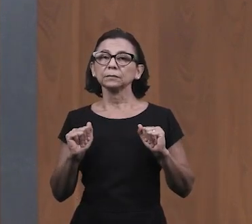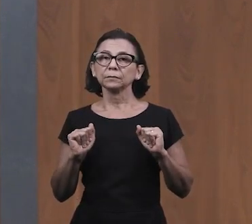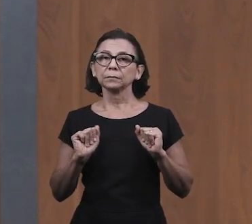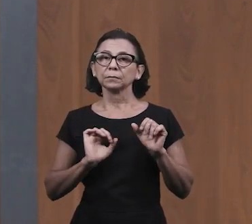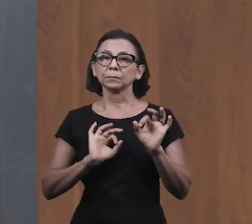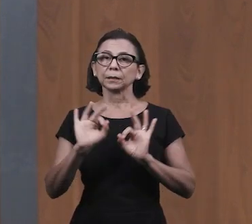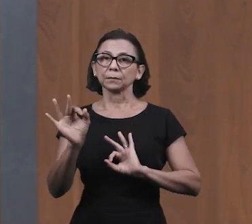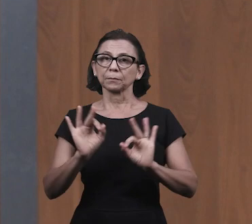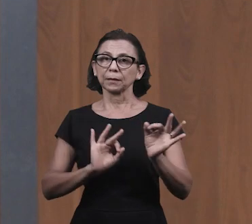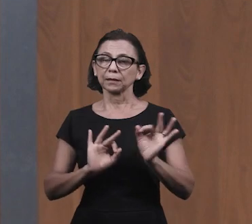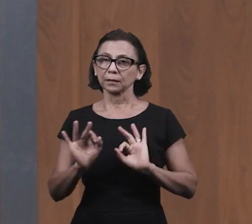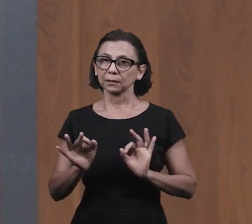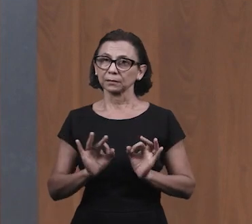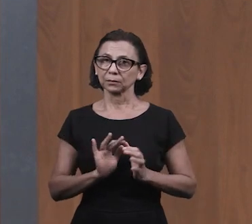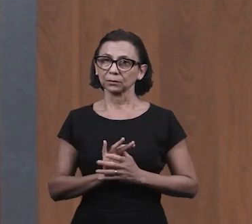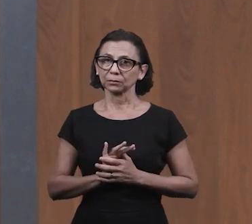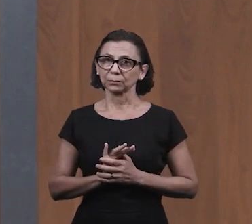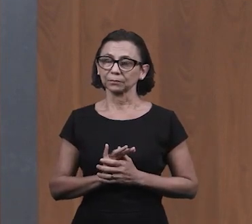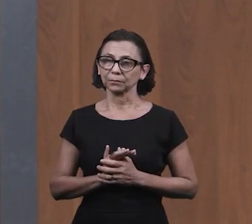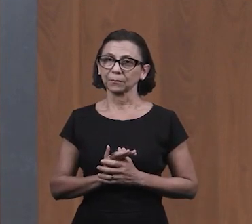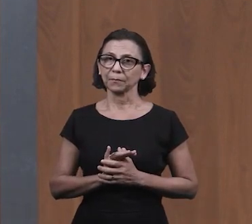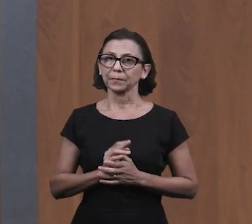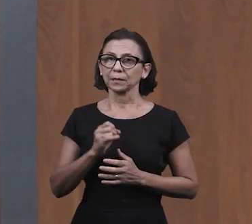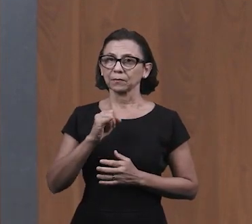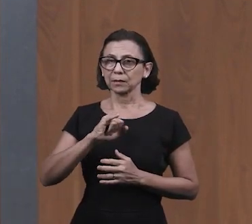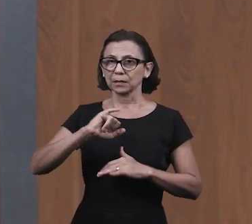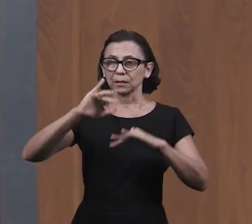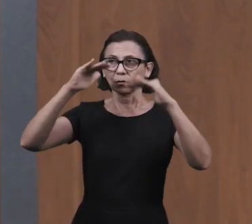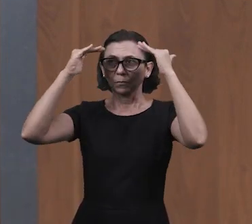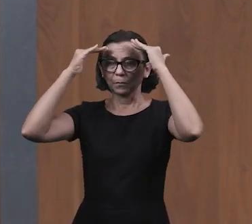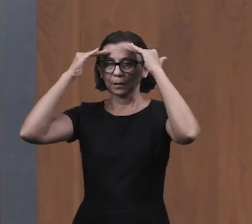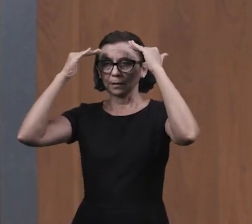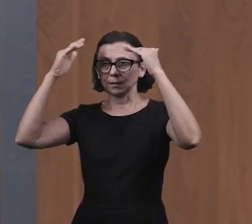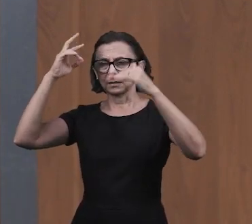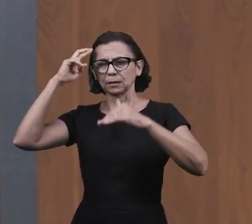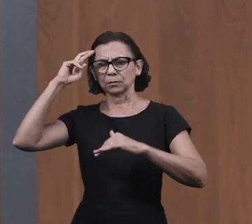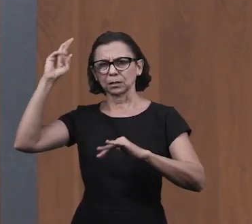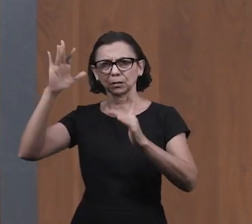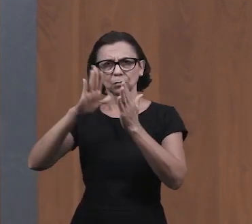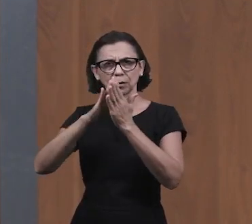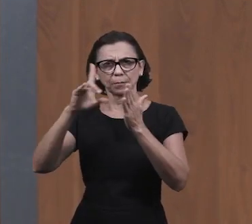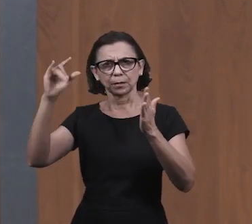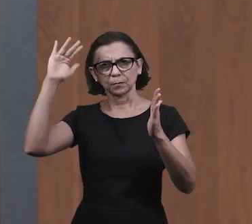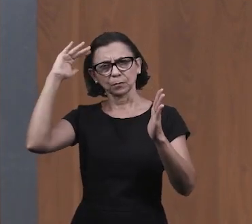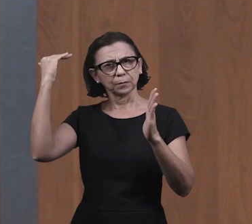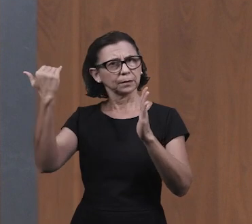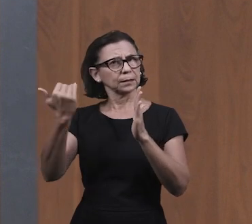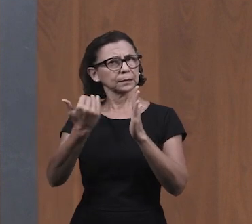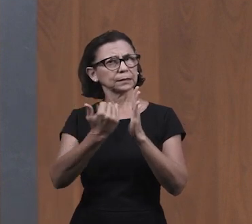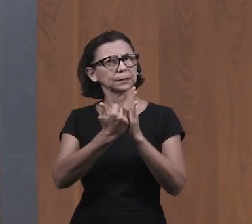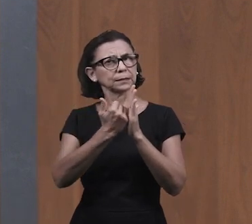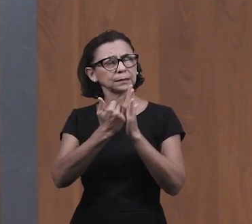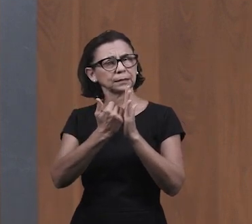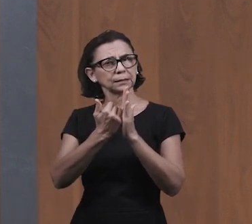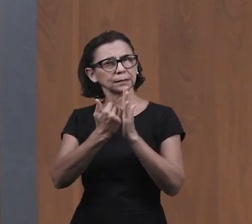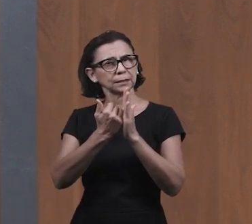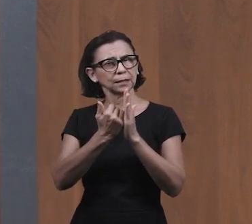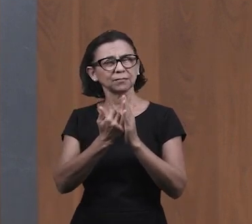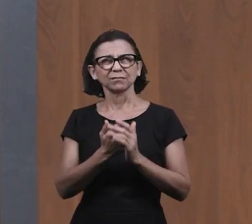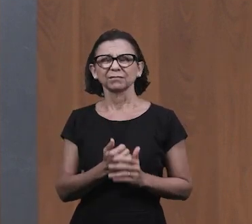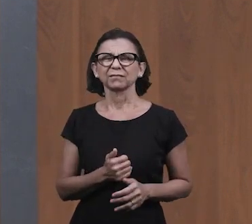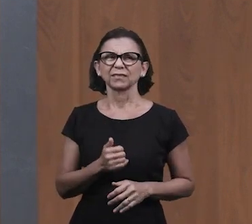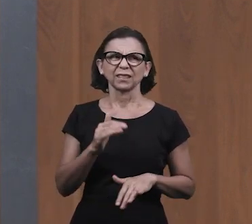Donc, seulement celui qui obéira à la parole de Dieu sera préparé en faisant ce qui est droit devant